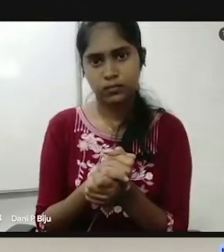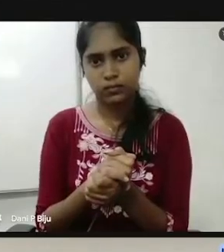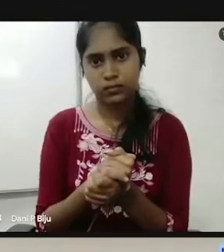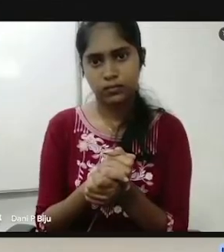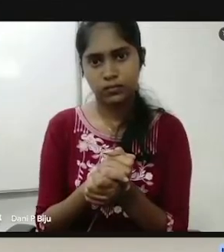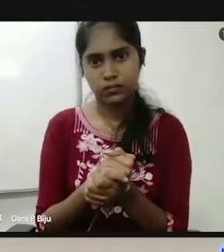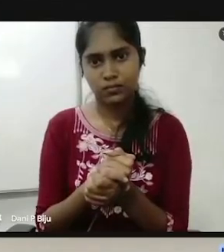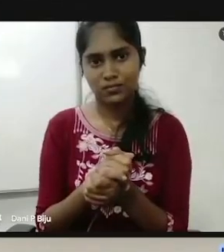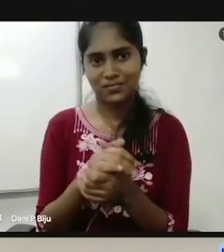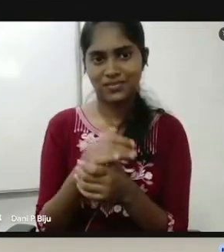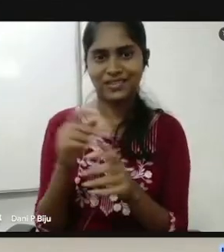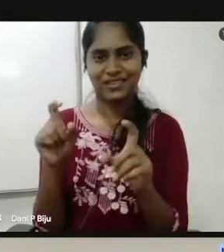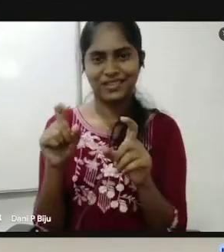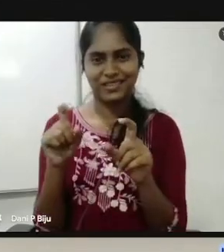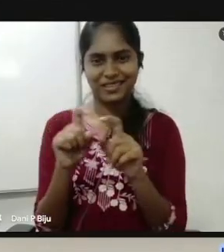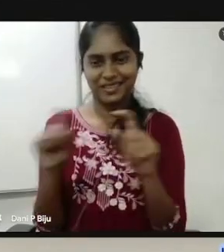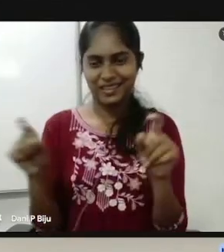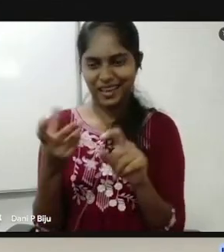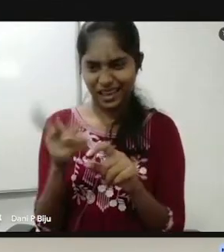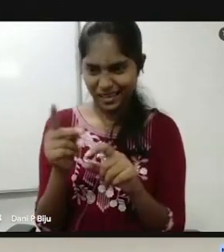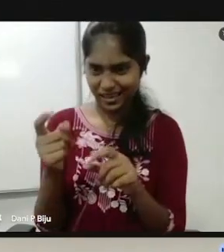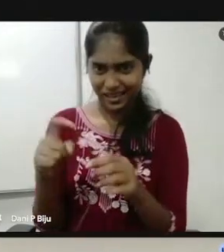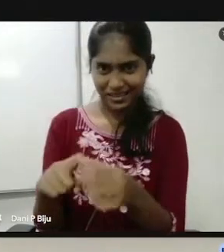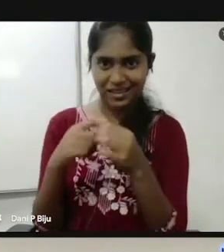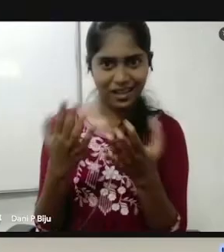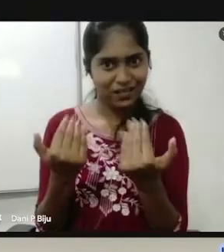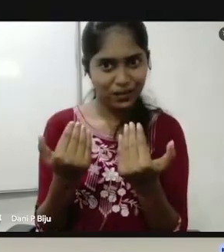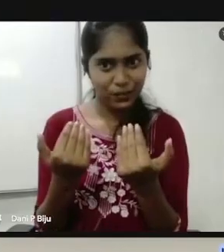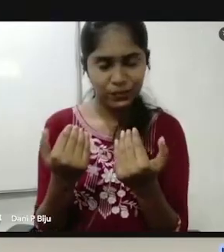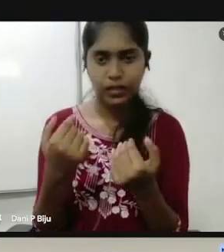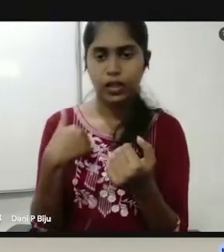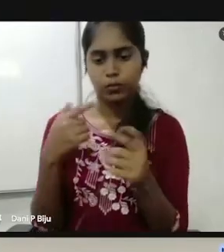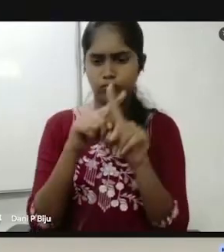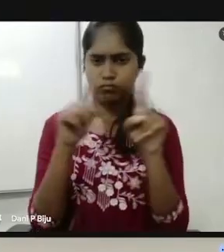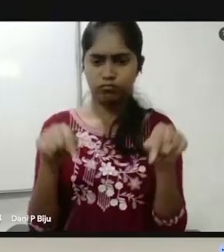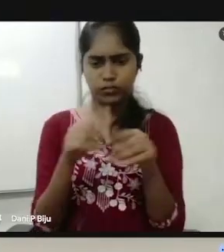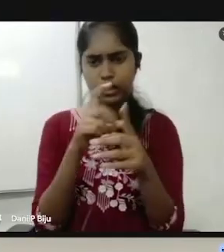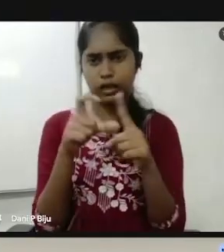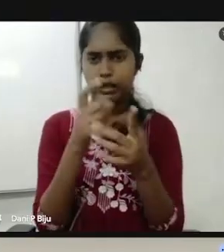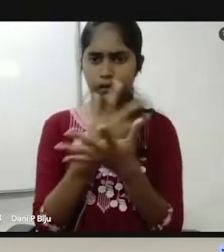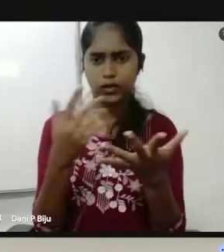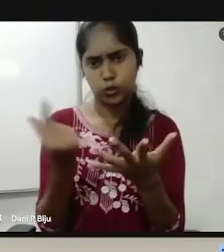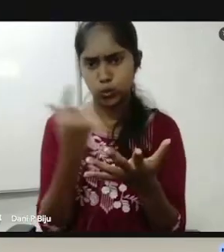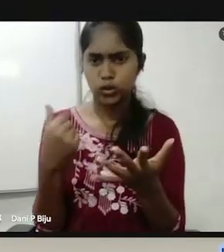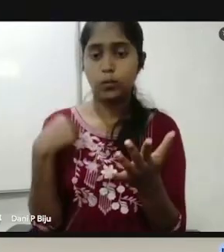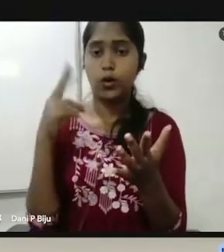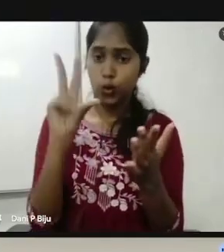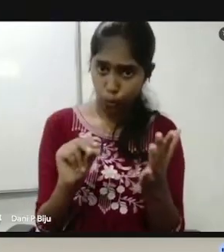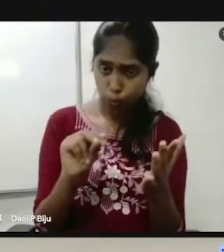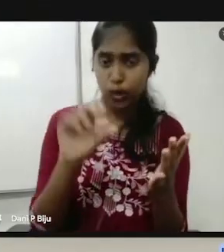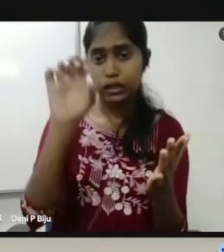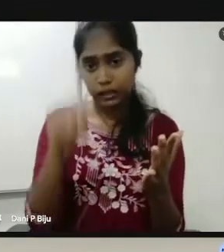ഒന്നും കൂടെ ചോദിക്കുക ചോദ്യം, എനിക്ക് അത്ര ക്ലിയർ ആയില്ല. അതായത് നമ്മളൊരു കുട്ടിക്ക് നോയും യെസും ഡിവൈസ് ഉപയോഗിച്ച് പഠിപ്പിച്ചു, കറക്റ്റ്? എന്നിട്ട്